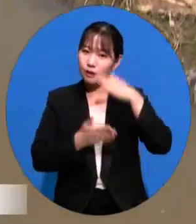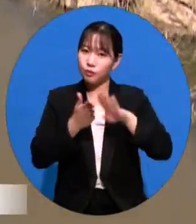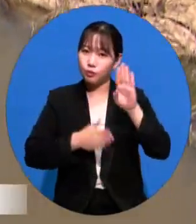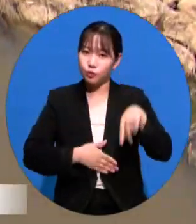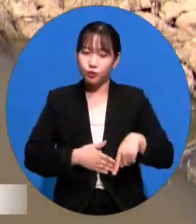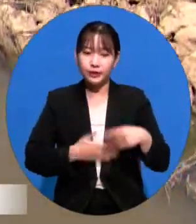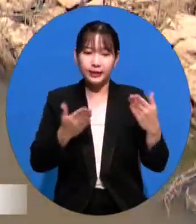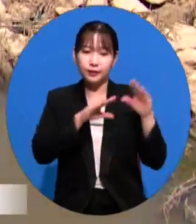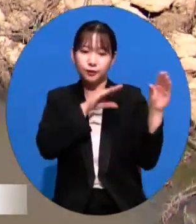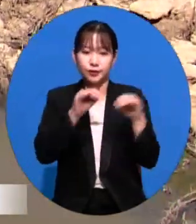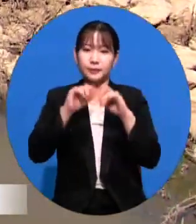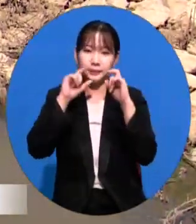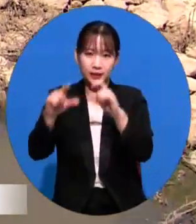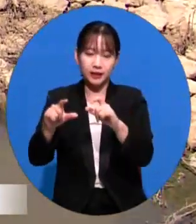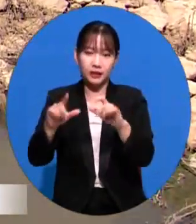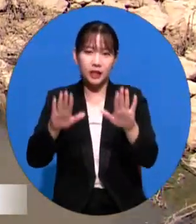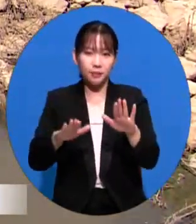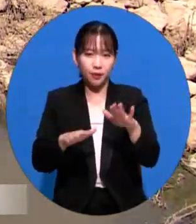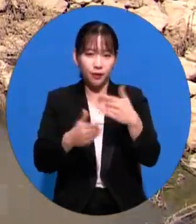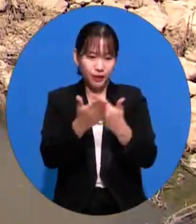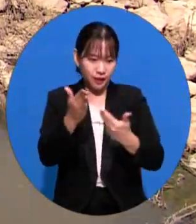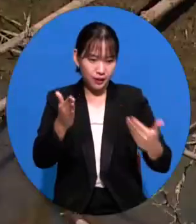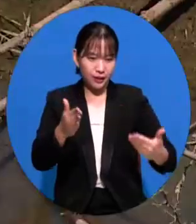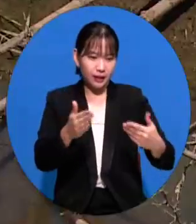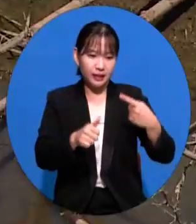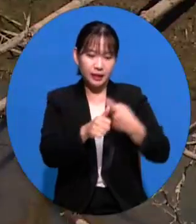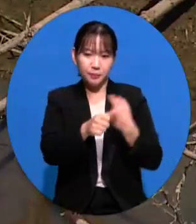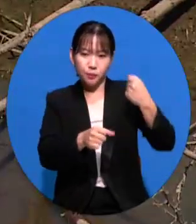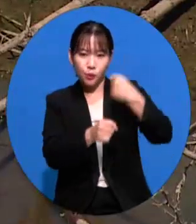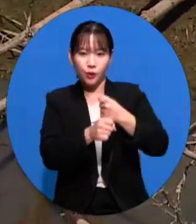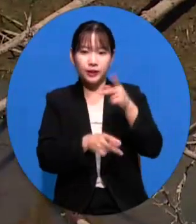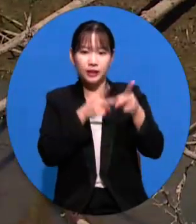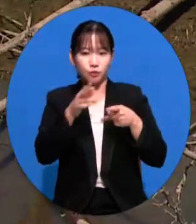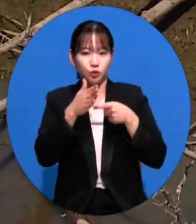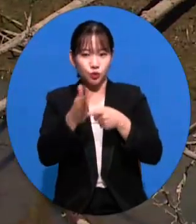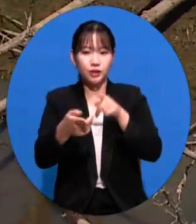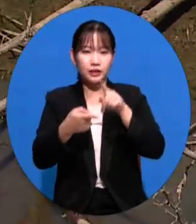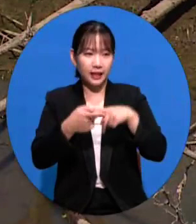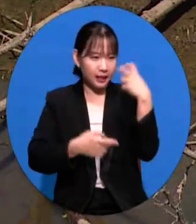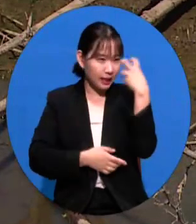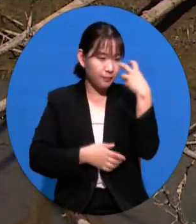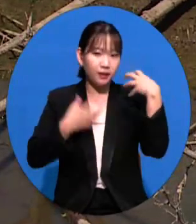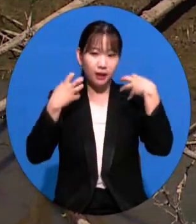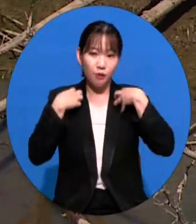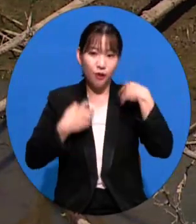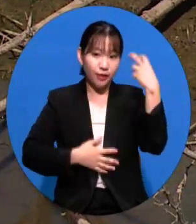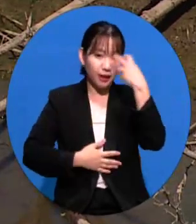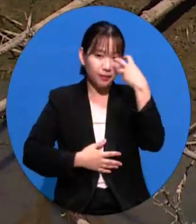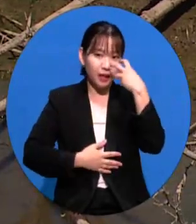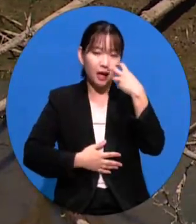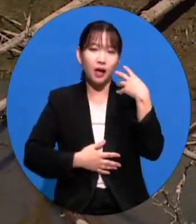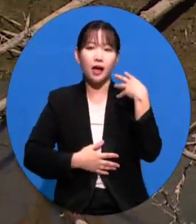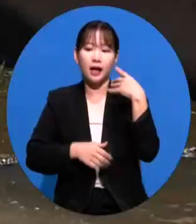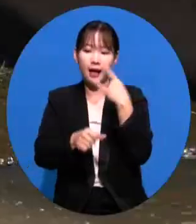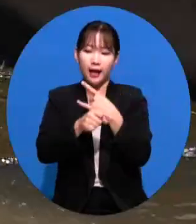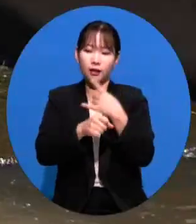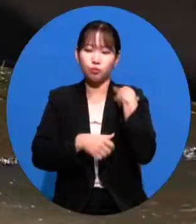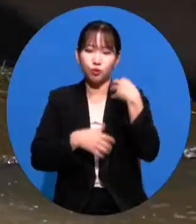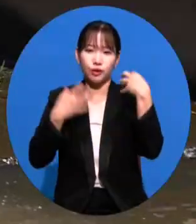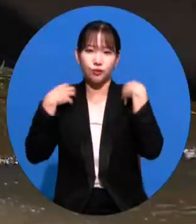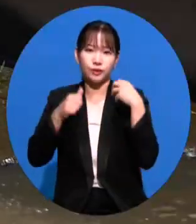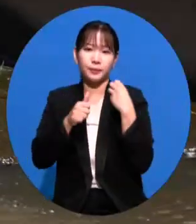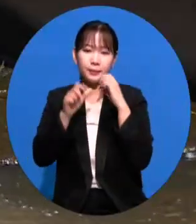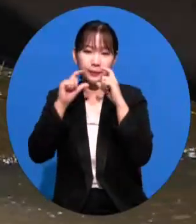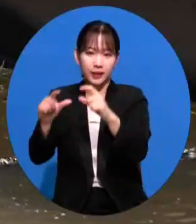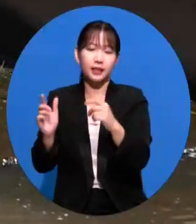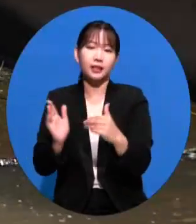농림축산식품부는 공사 중지 명령과 함께 이번 사교천 생태하천 복원사업 추진에 대한 감사원 감사도 무안군에 통보했습니다.